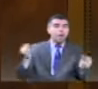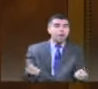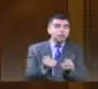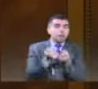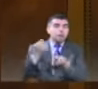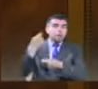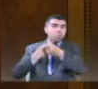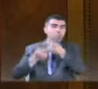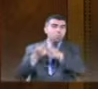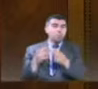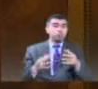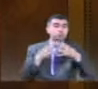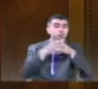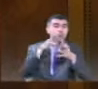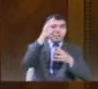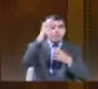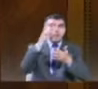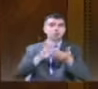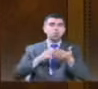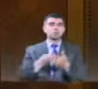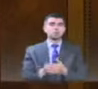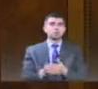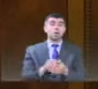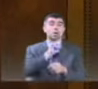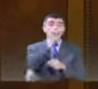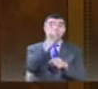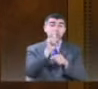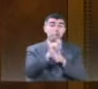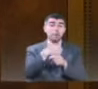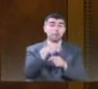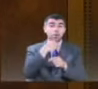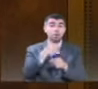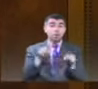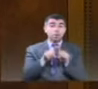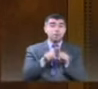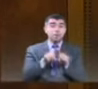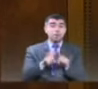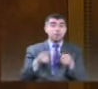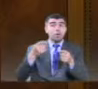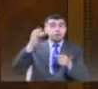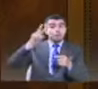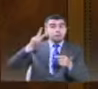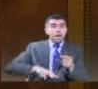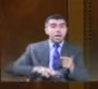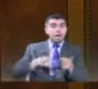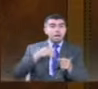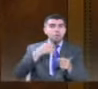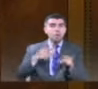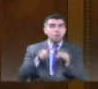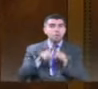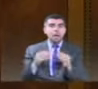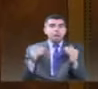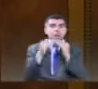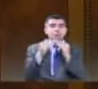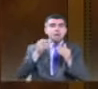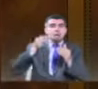الاقتصادية والاجتماعية والسياسية. السؤال المطروح هنا، هل جاءت هذه الثقة من فراغ أم هو حظ اعترضنا في